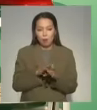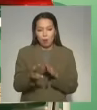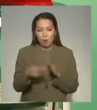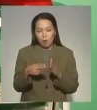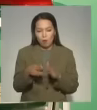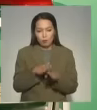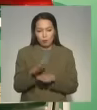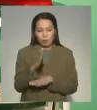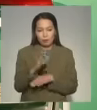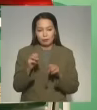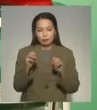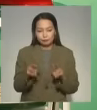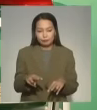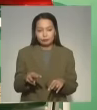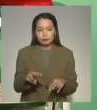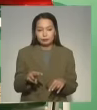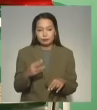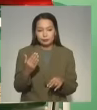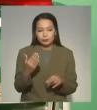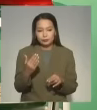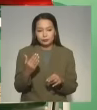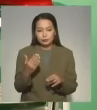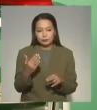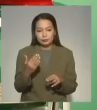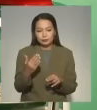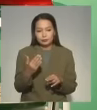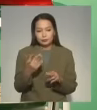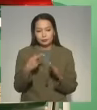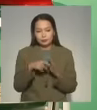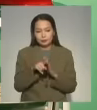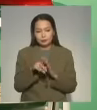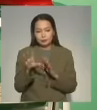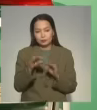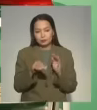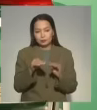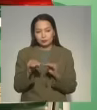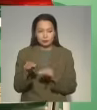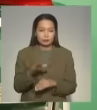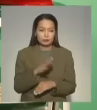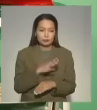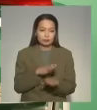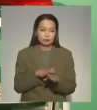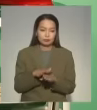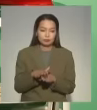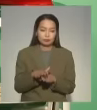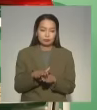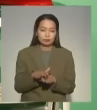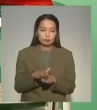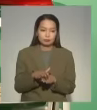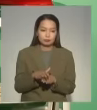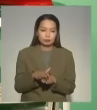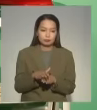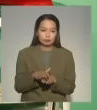подтеков, все ровно. Ну, деталировка, оргстекло. Ну, когда